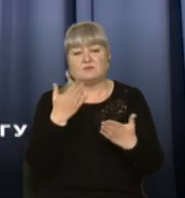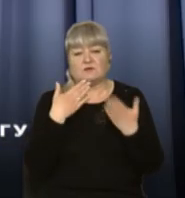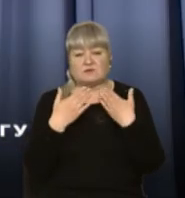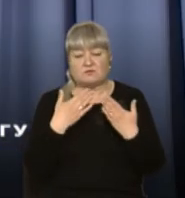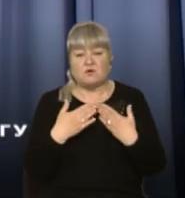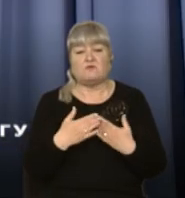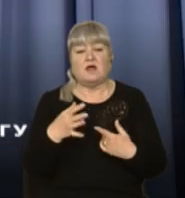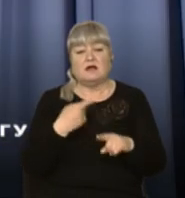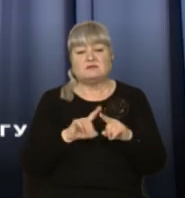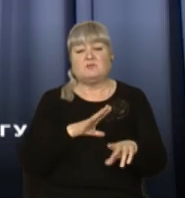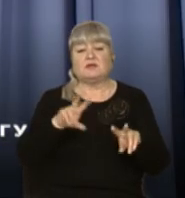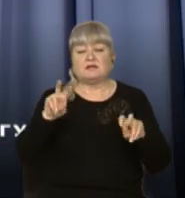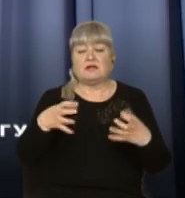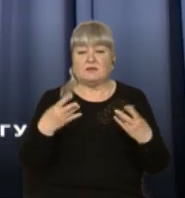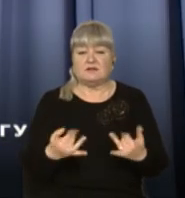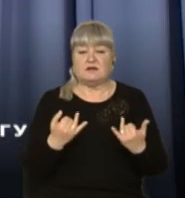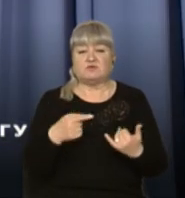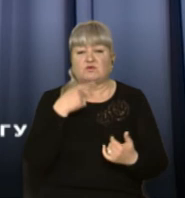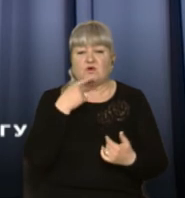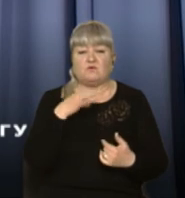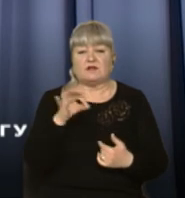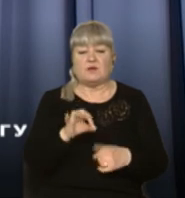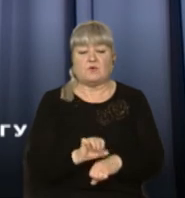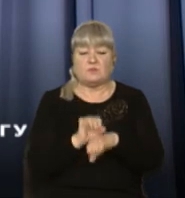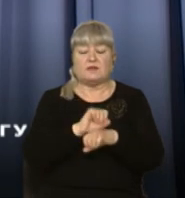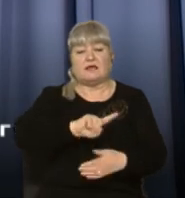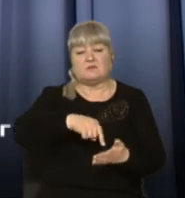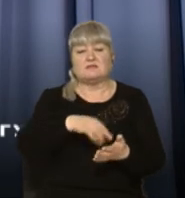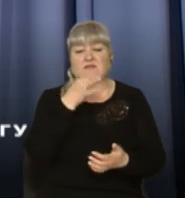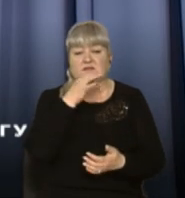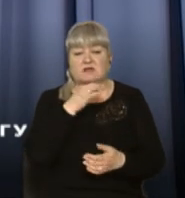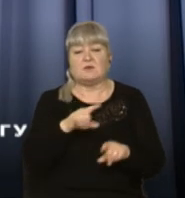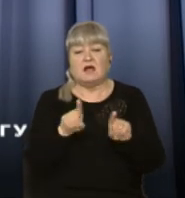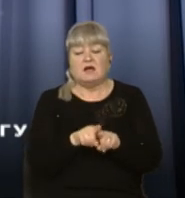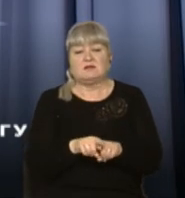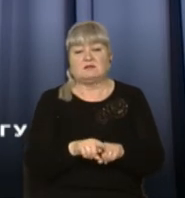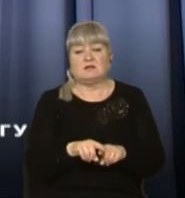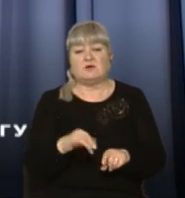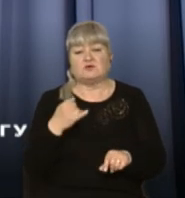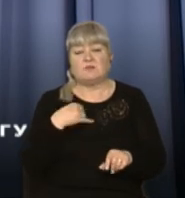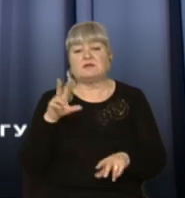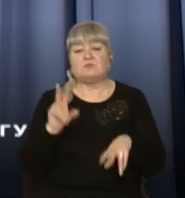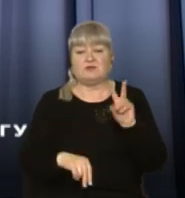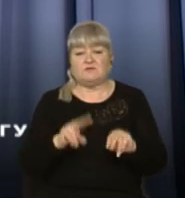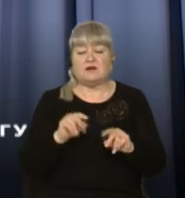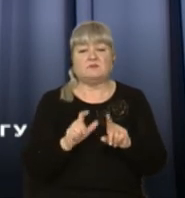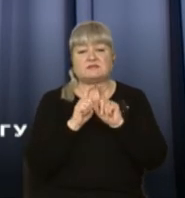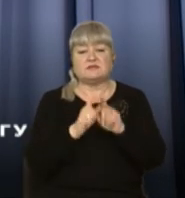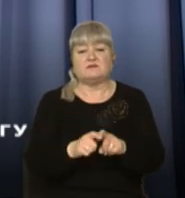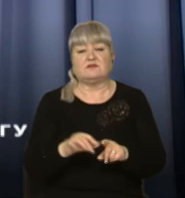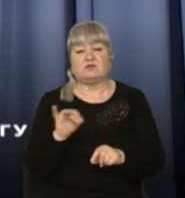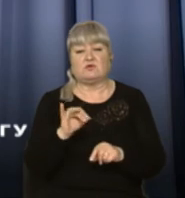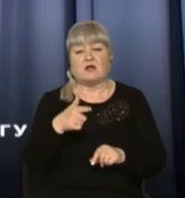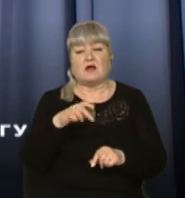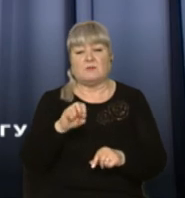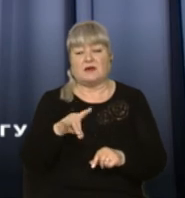нагадаю, це була тема дня. Ми говорили сьогодні про пікет у місті Самборі. І також зазначу, що ми сподіваємося на відповідь від Юрія